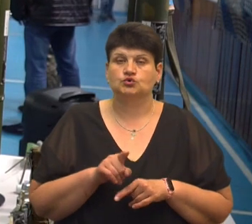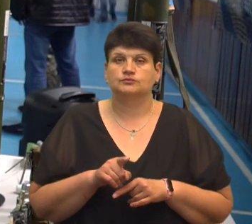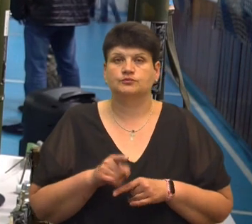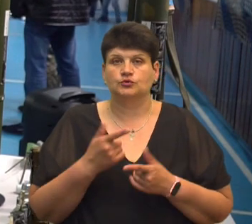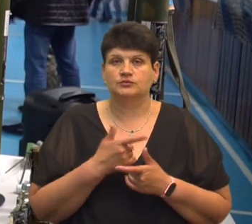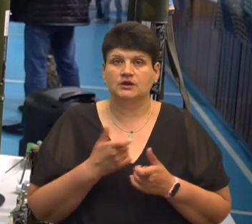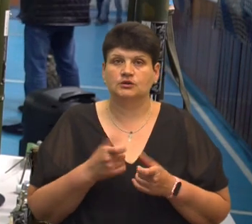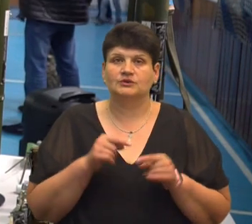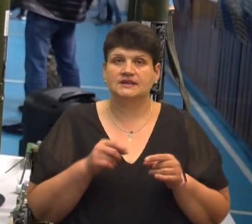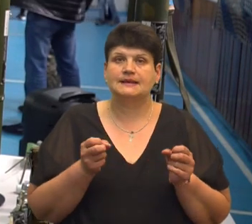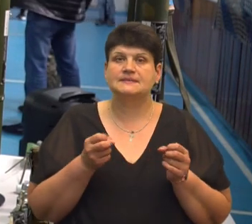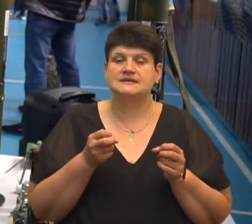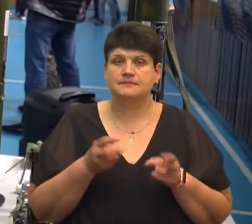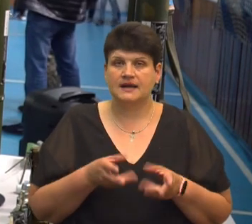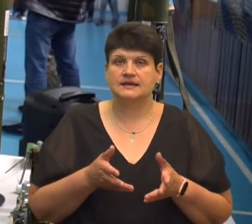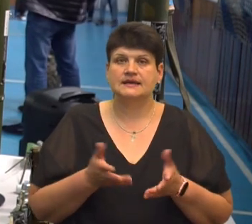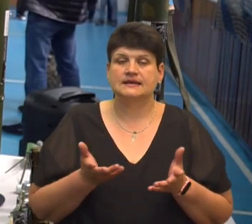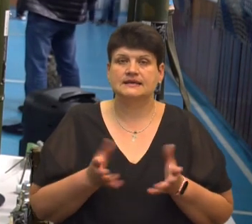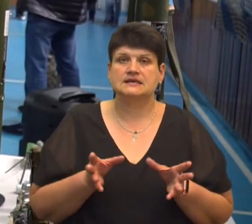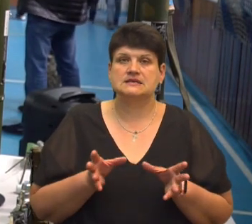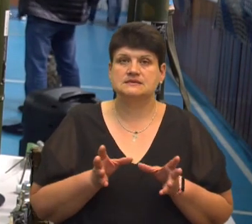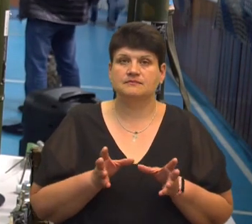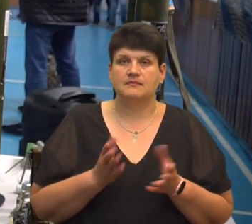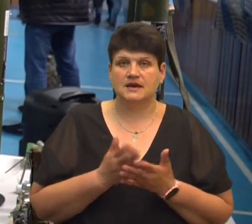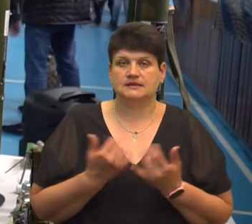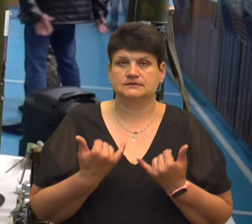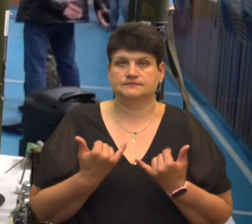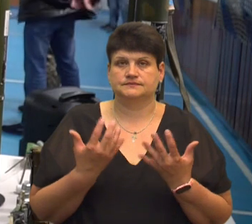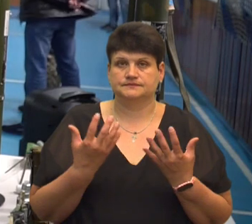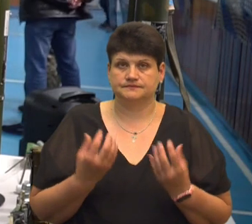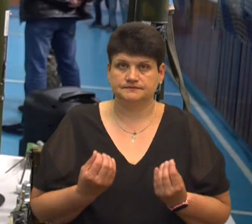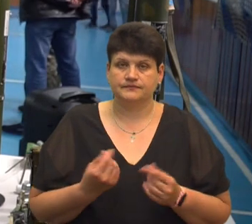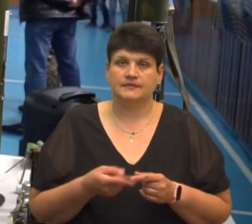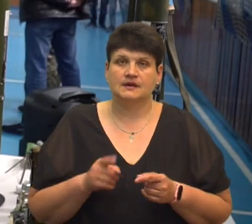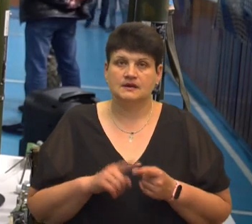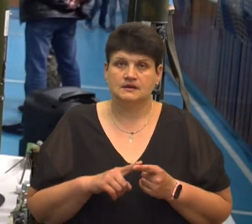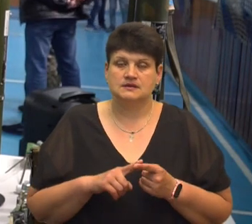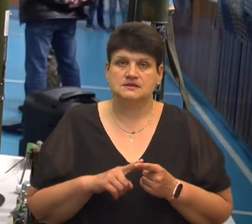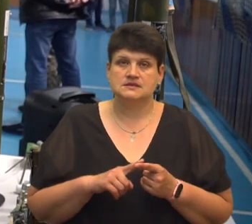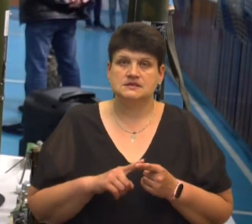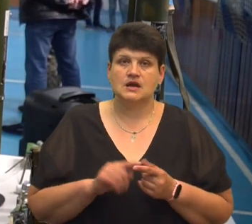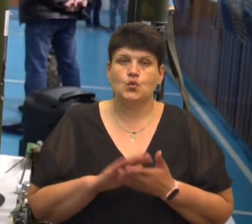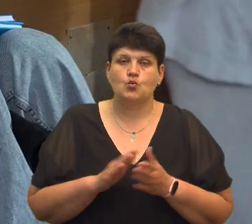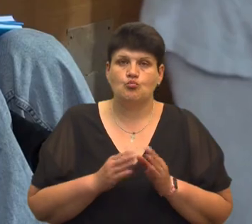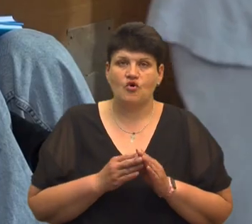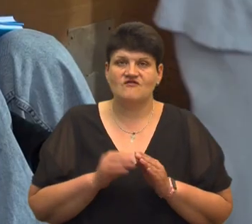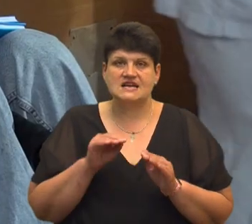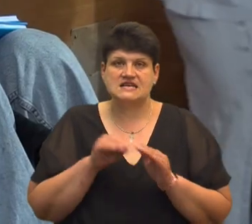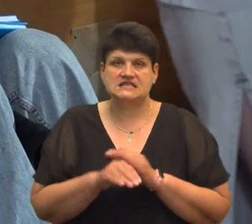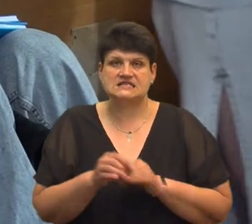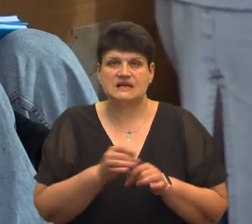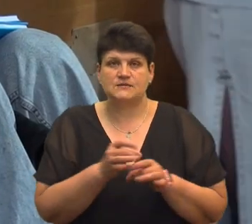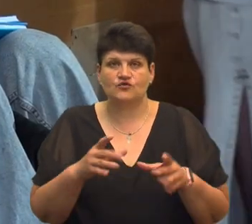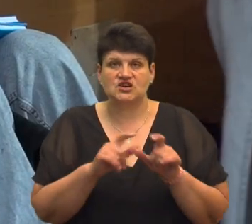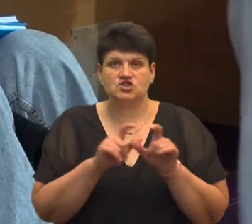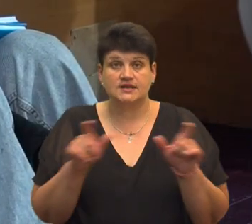ті небезпеки, які несе сьогодення. Це в умовах замінувань шкіл, а також, якщо вони